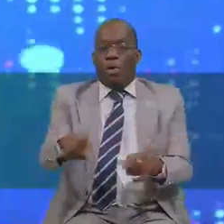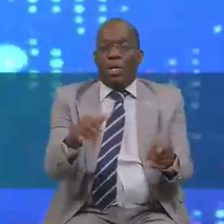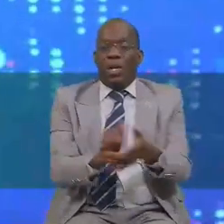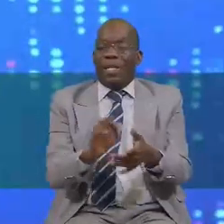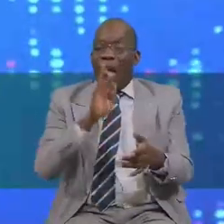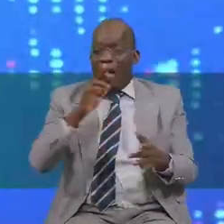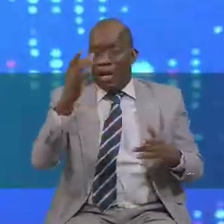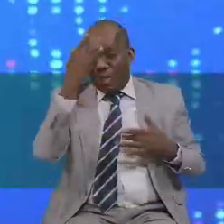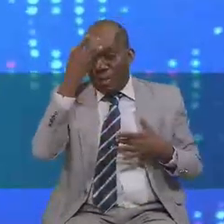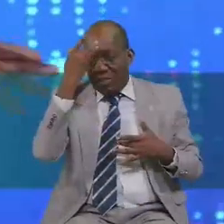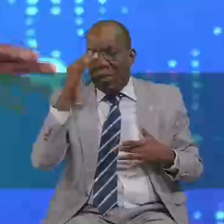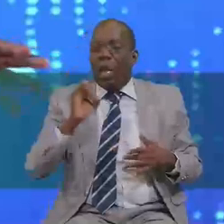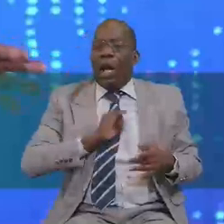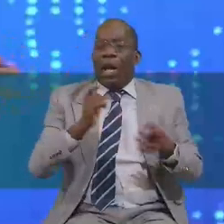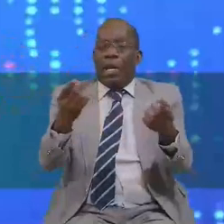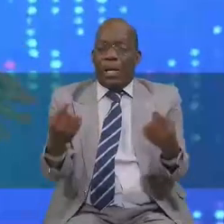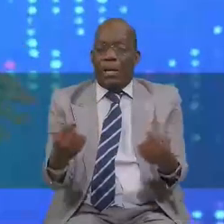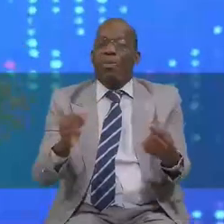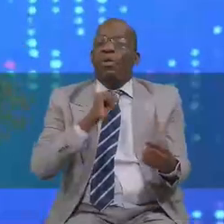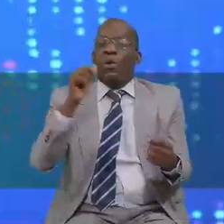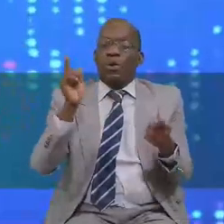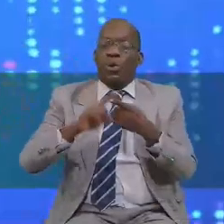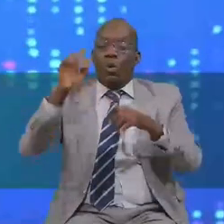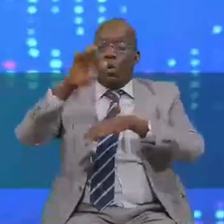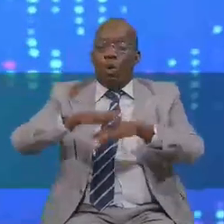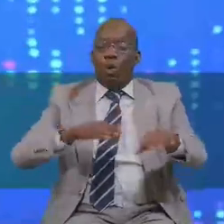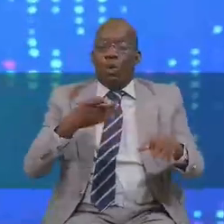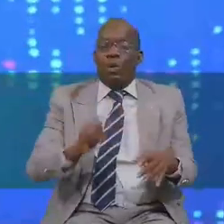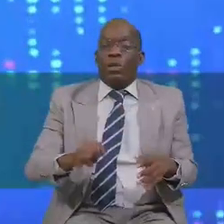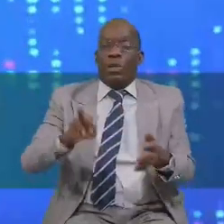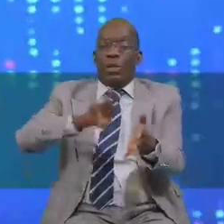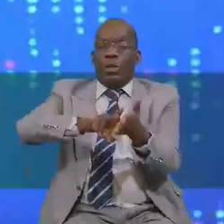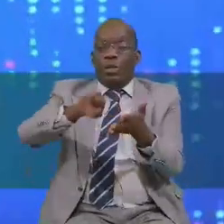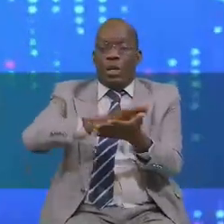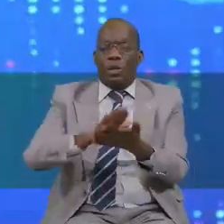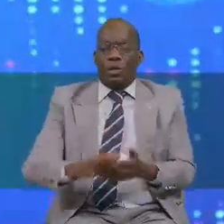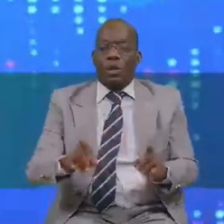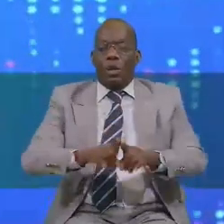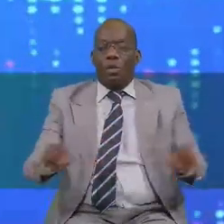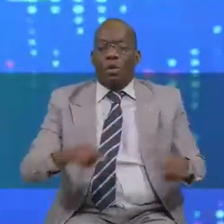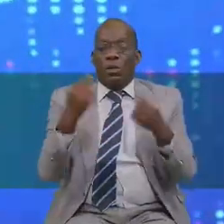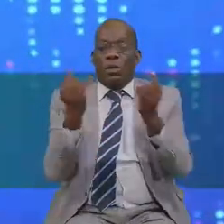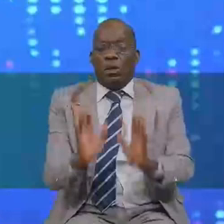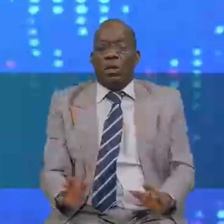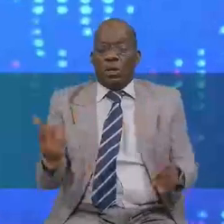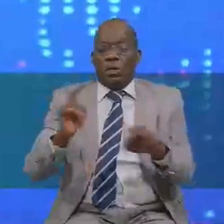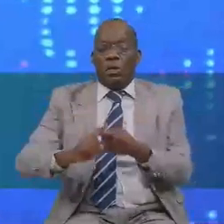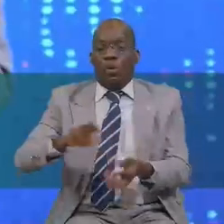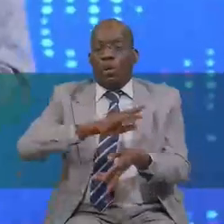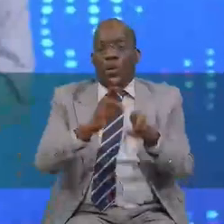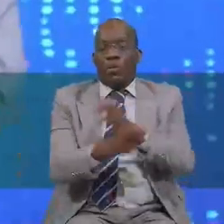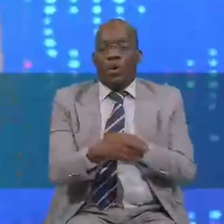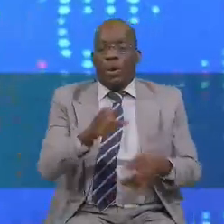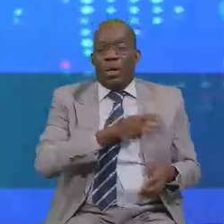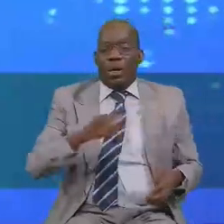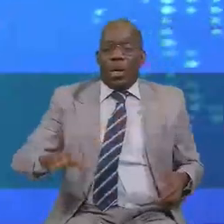ne suis pas venu appeler des justes, mais des pécheurs à la repentance.